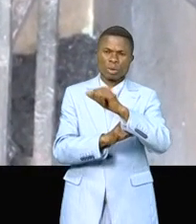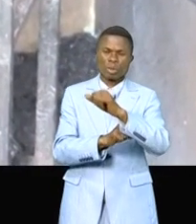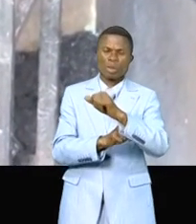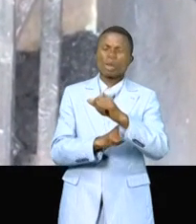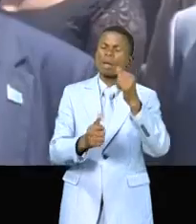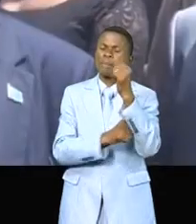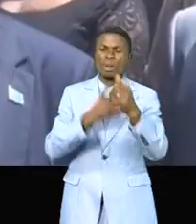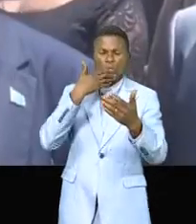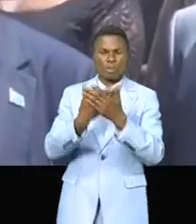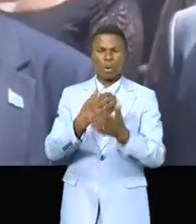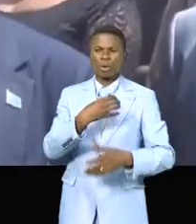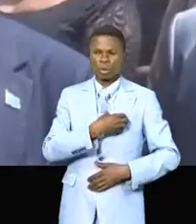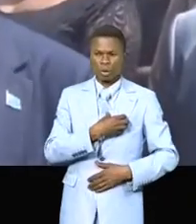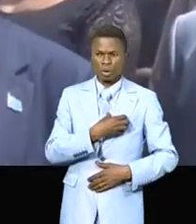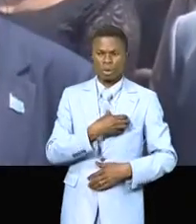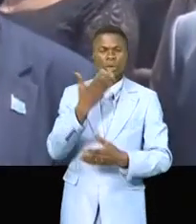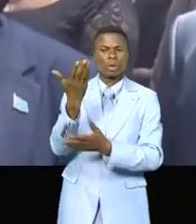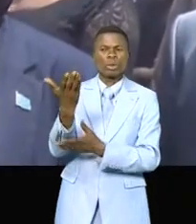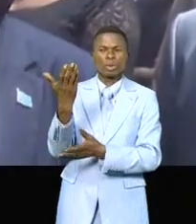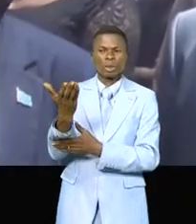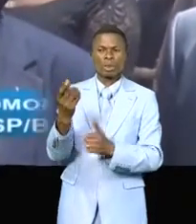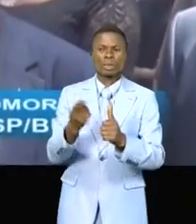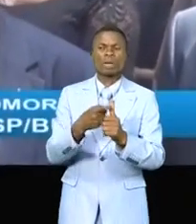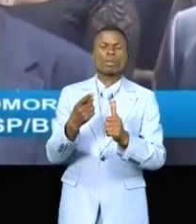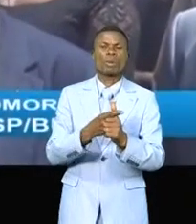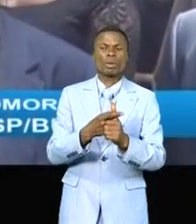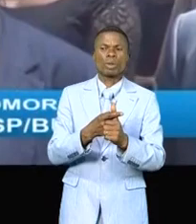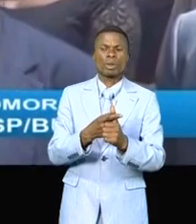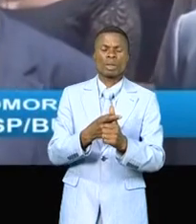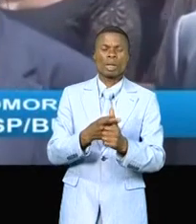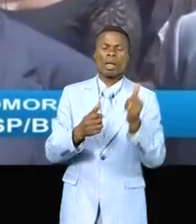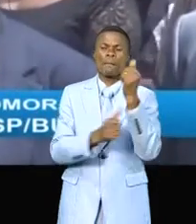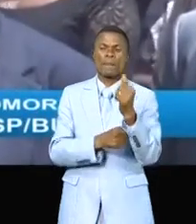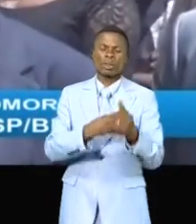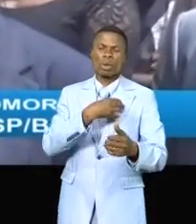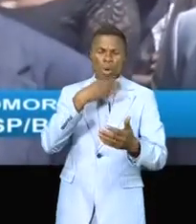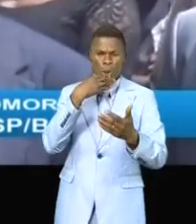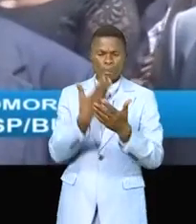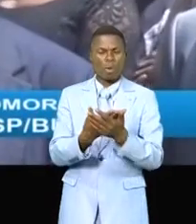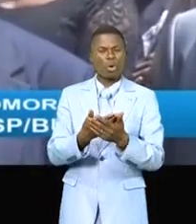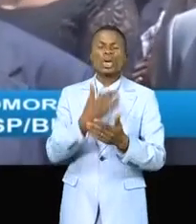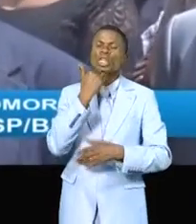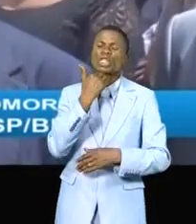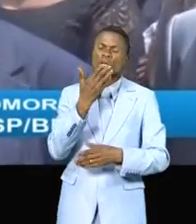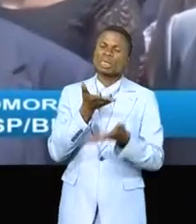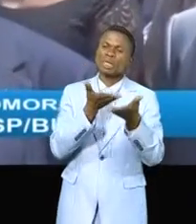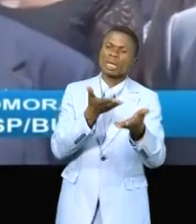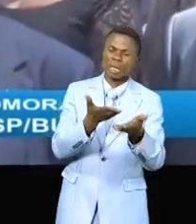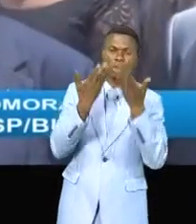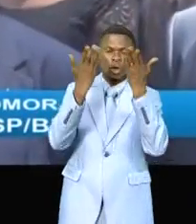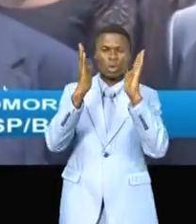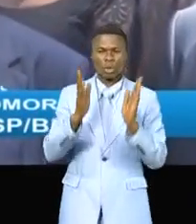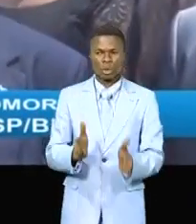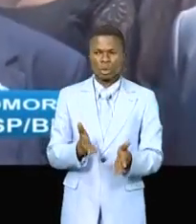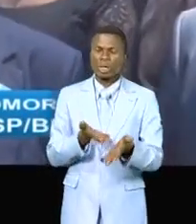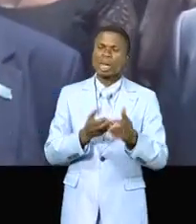cœur tendre. Nous demandons aux donateurs qui peuvent avoir des moyens pour appuyer l'ISP,